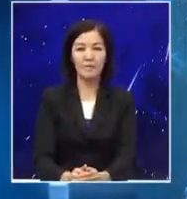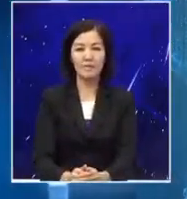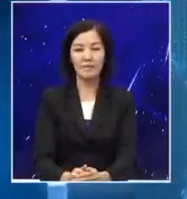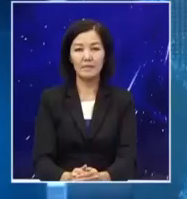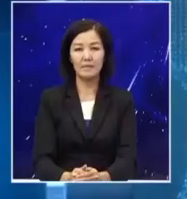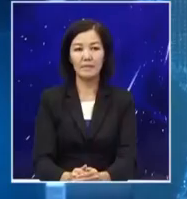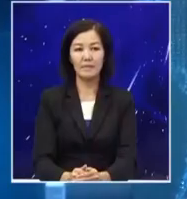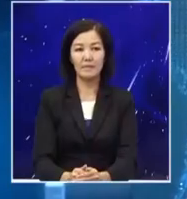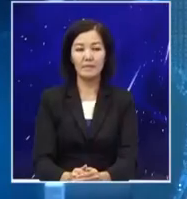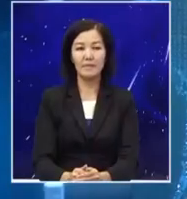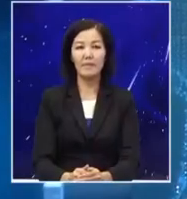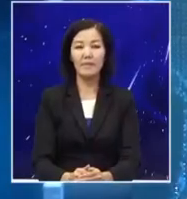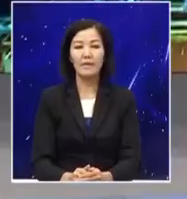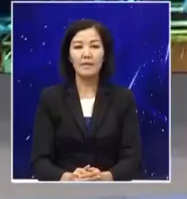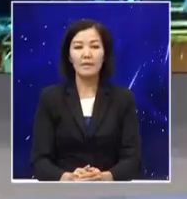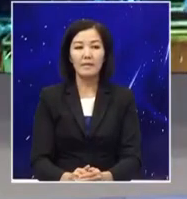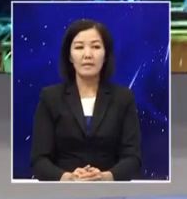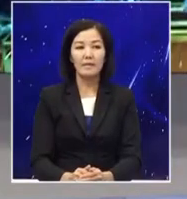арнасы, Талдықорған.